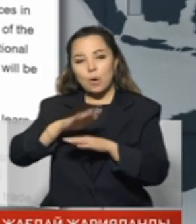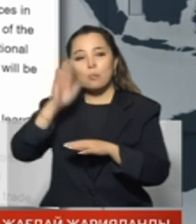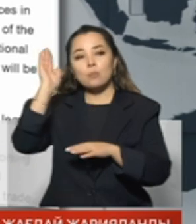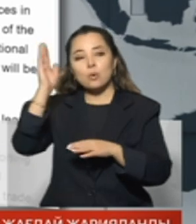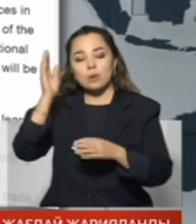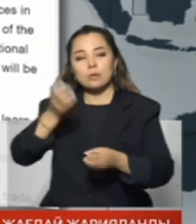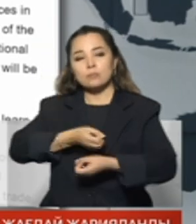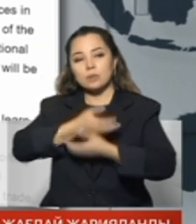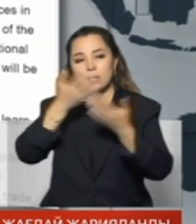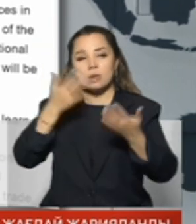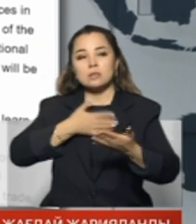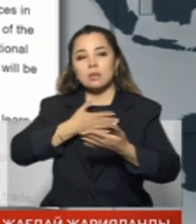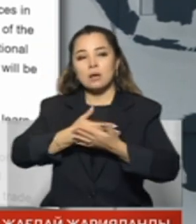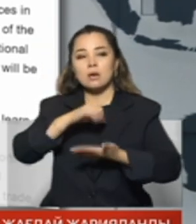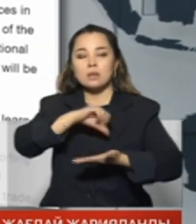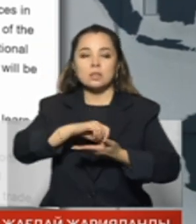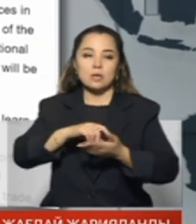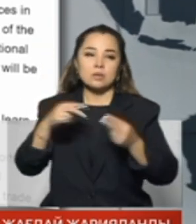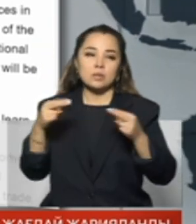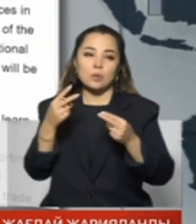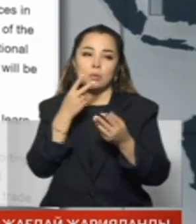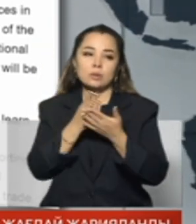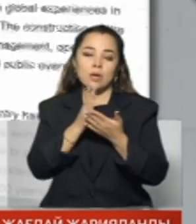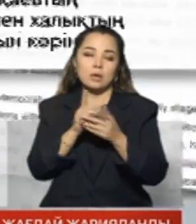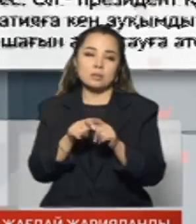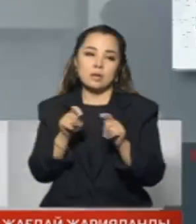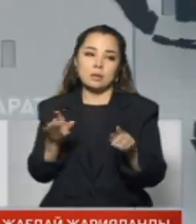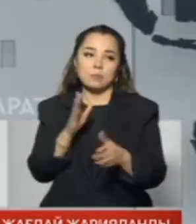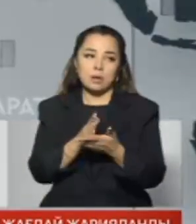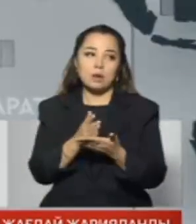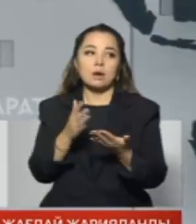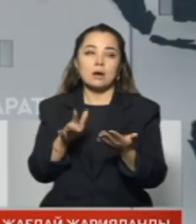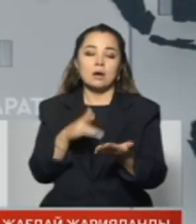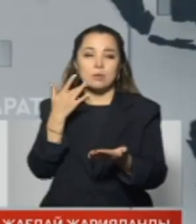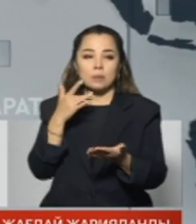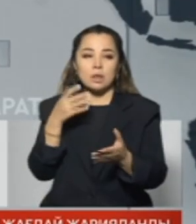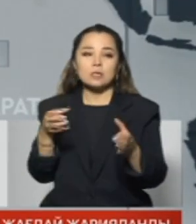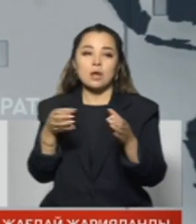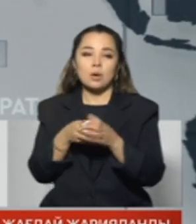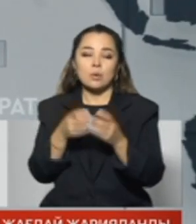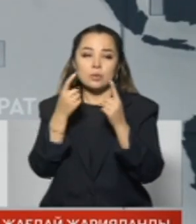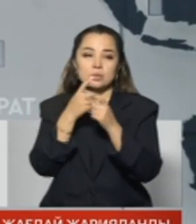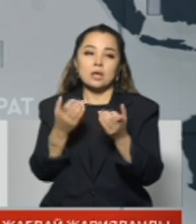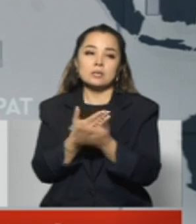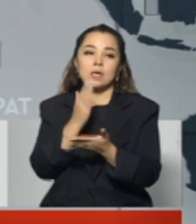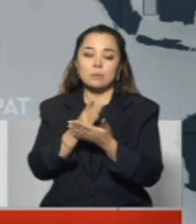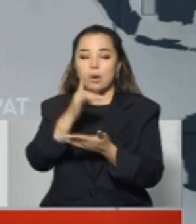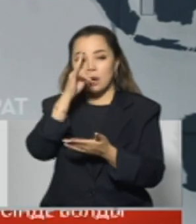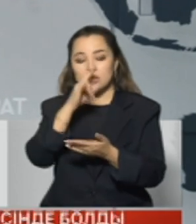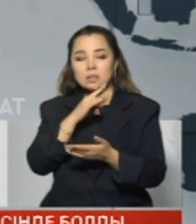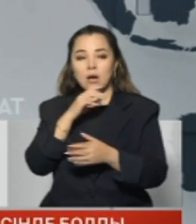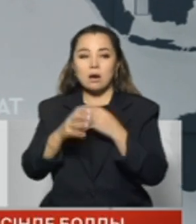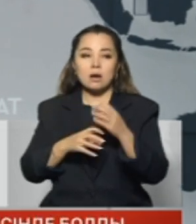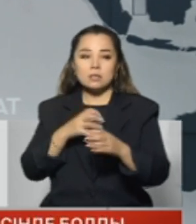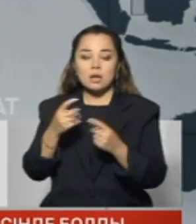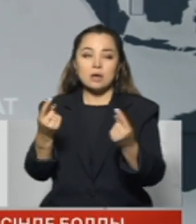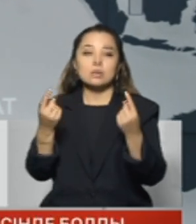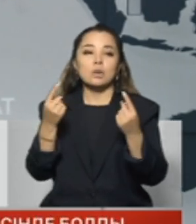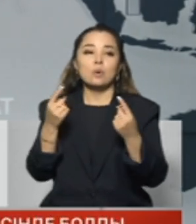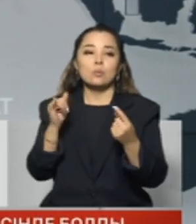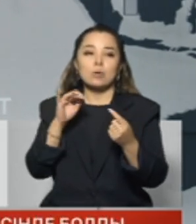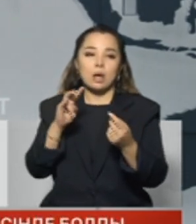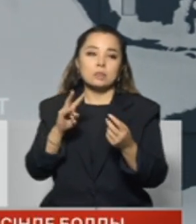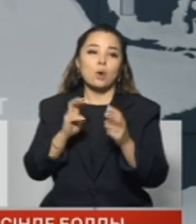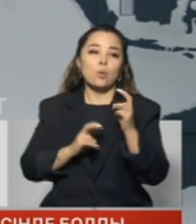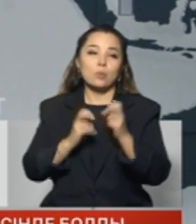анықтауға атсалысуының айқын көрінісі деп сипаттаған. Ал Американың Bloomberg агенттігінің хабарлауынша, Қазақстан әлемдегі әрі уран